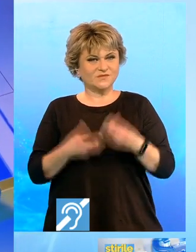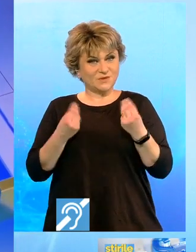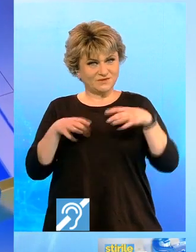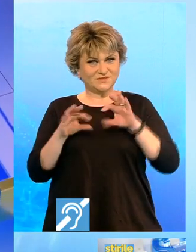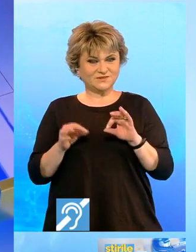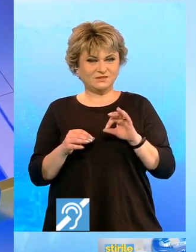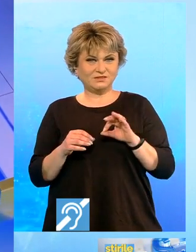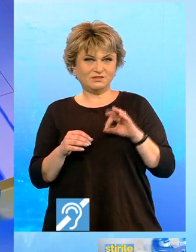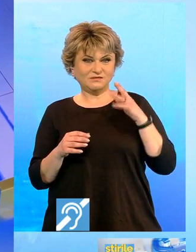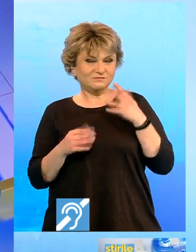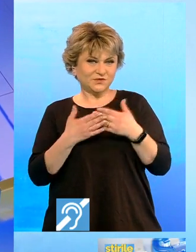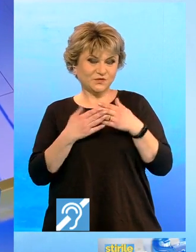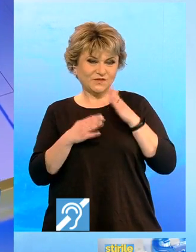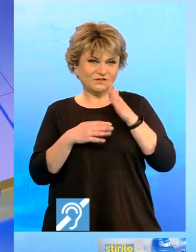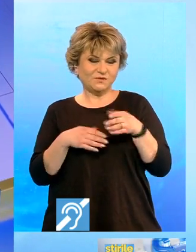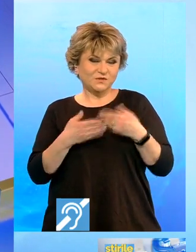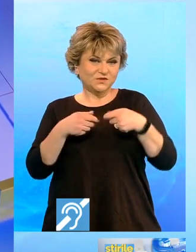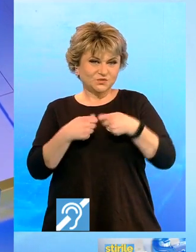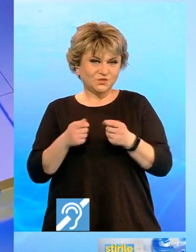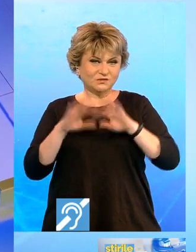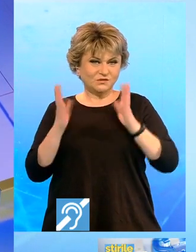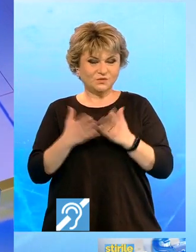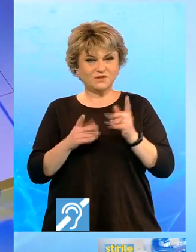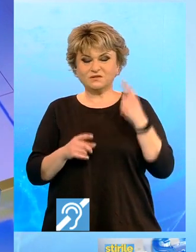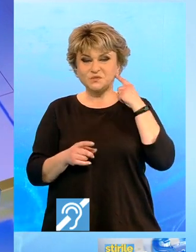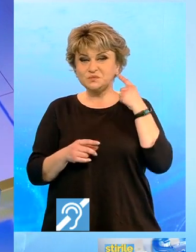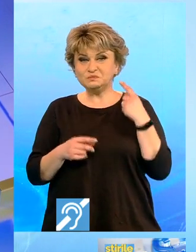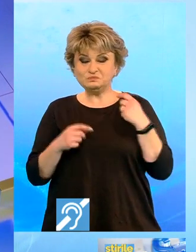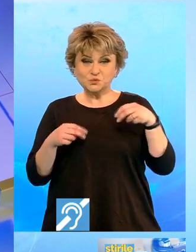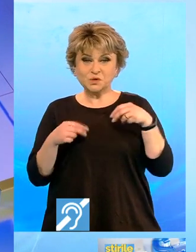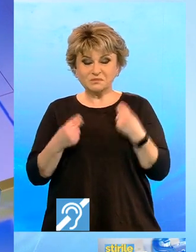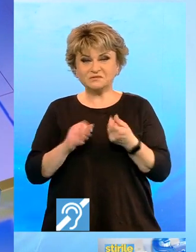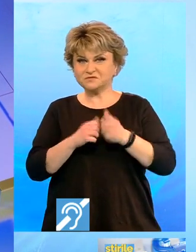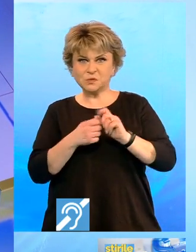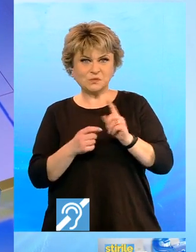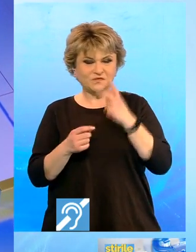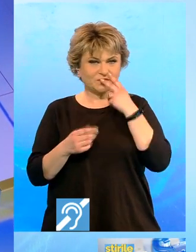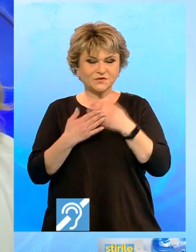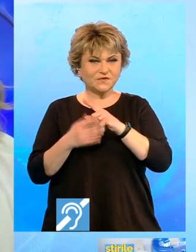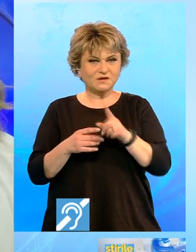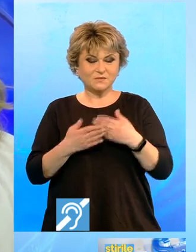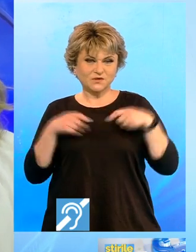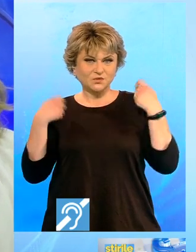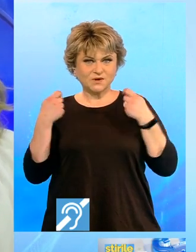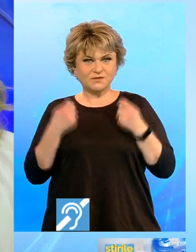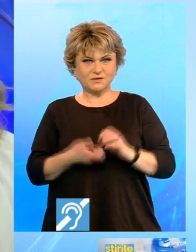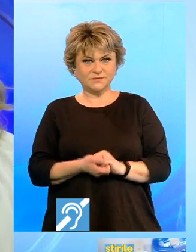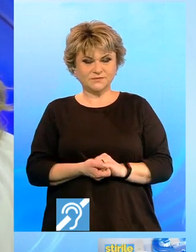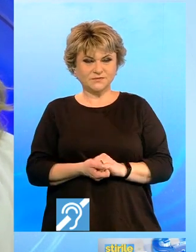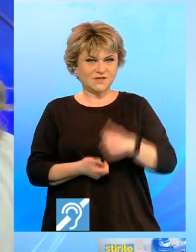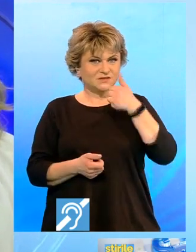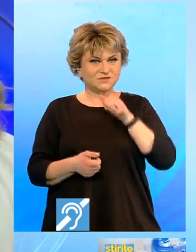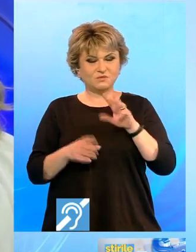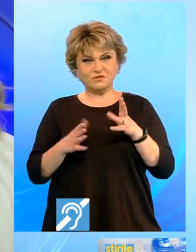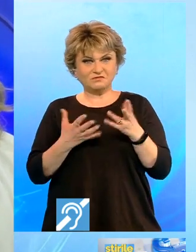Bun găsit! Griji pentru viitor astăzi pentru toată lumea. Dacă sună bine sau nu sună bine, vom vedea pentru fiecare zodie în parte. Pentru berbeci, ziua